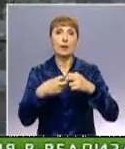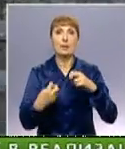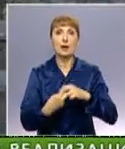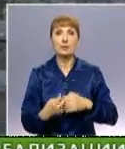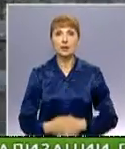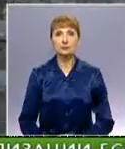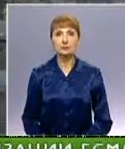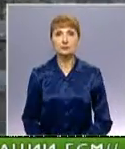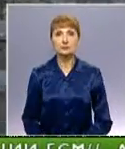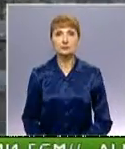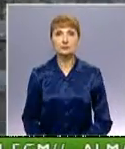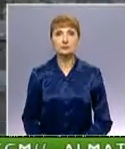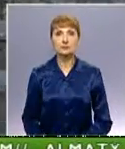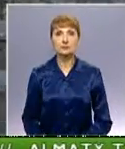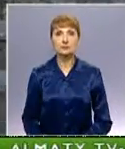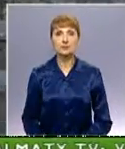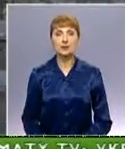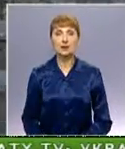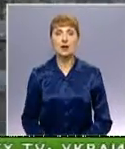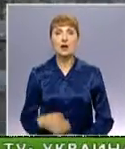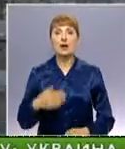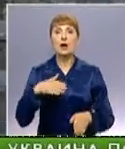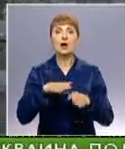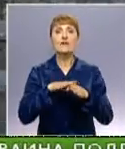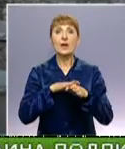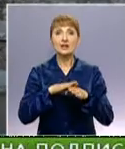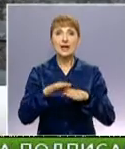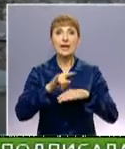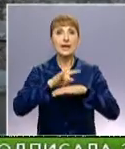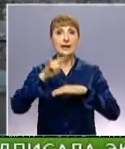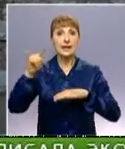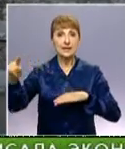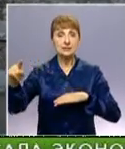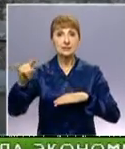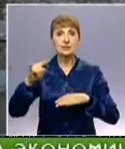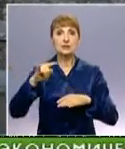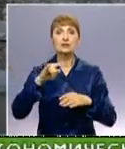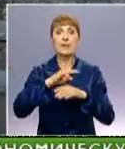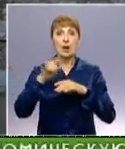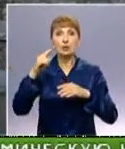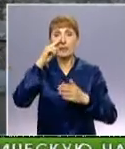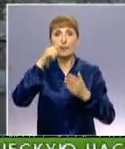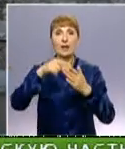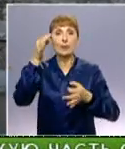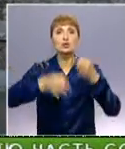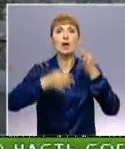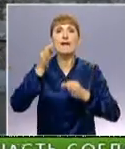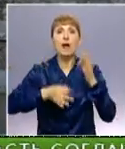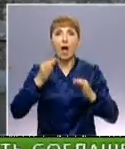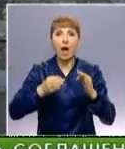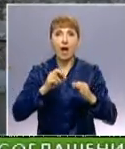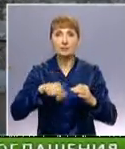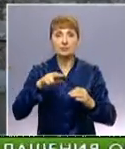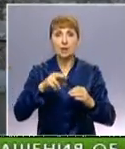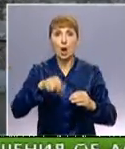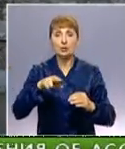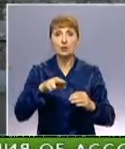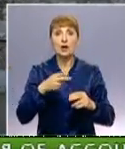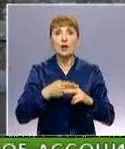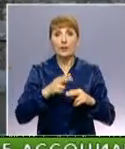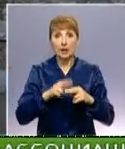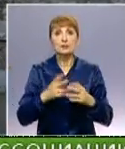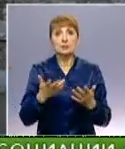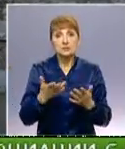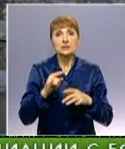обстоятельства. А самолет, выполняя рейс, попал под град. Это уже давно? Да. Естественно, из-за этого, да, я понимаю, давно,